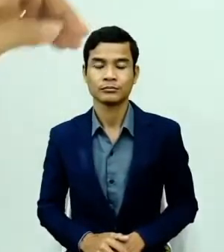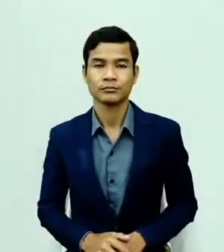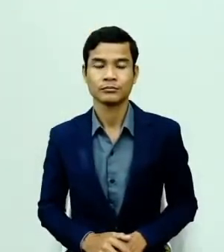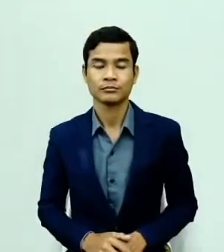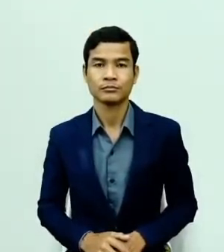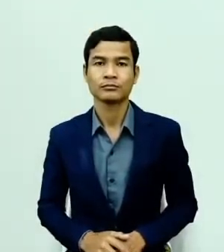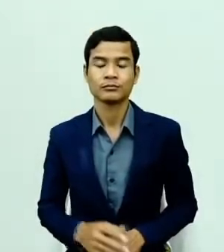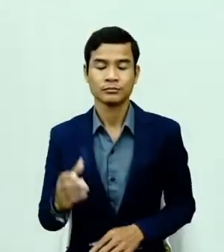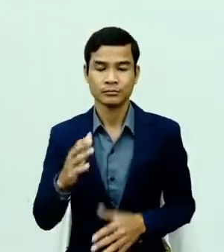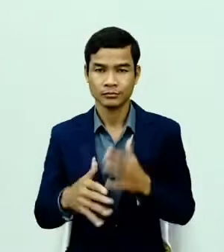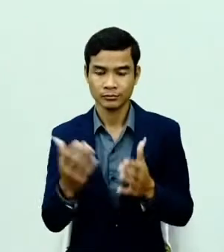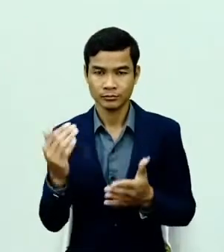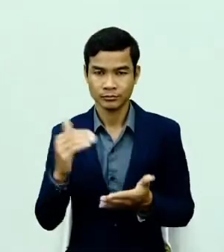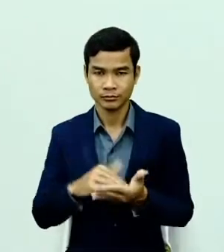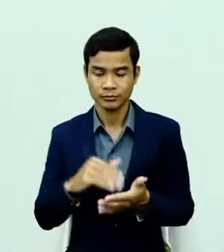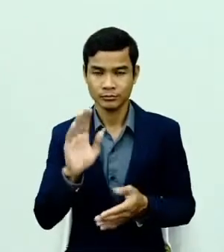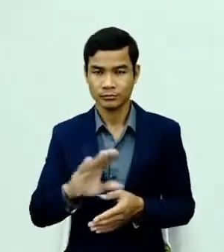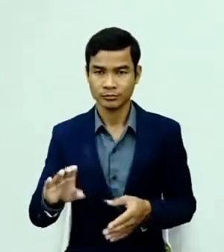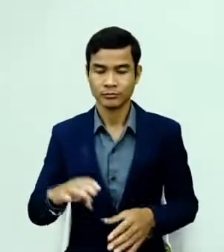អានម្ដងទៀត